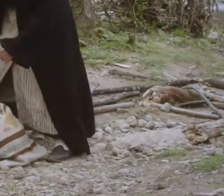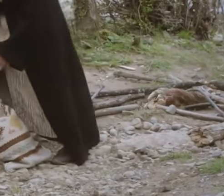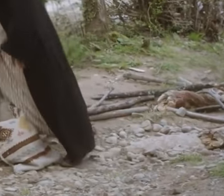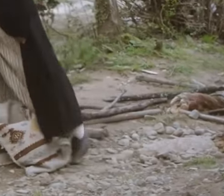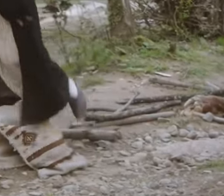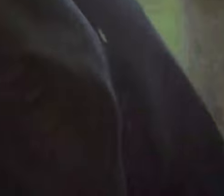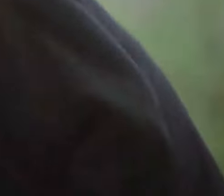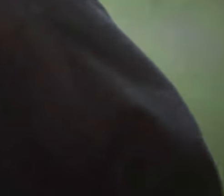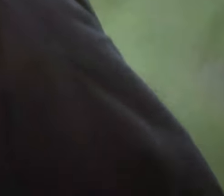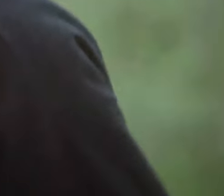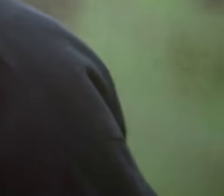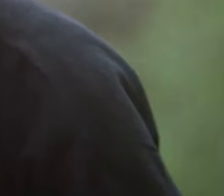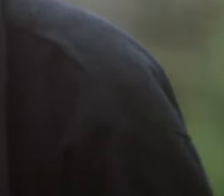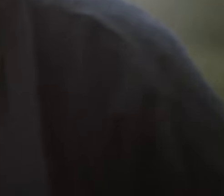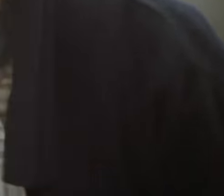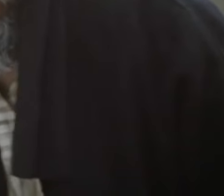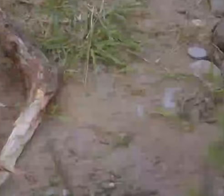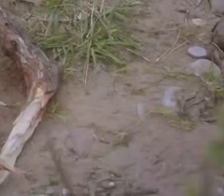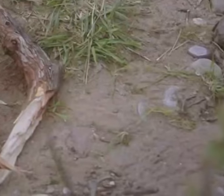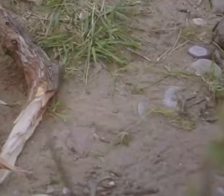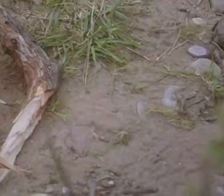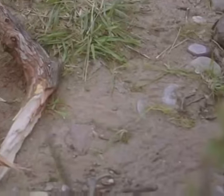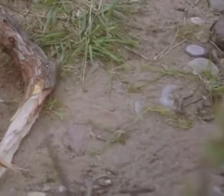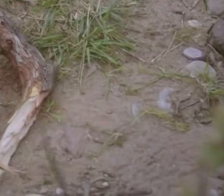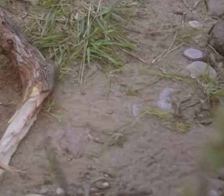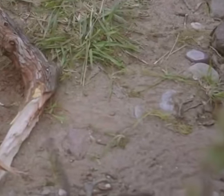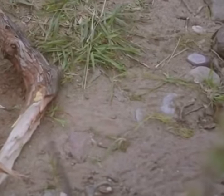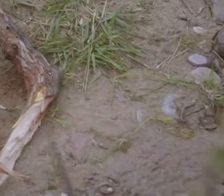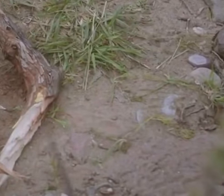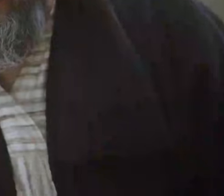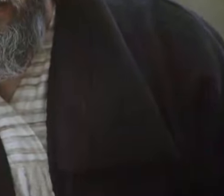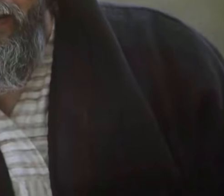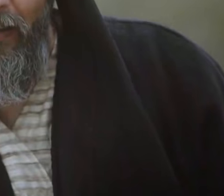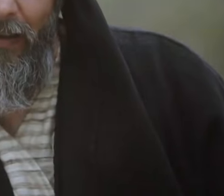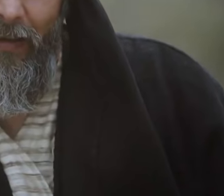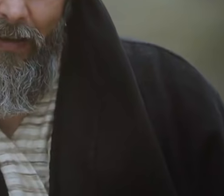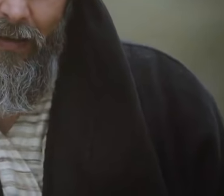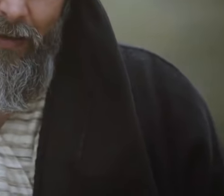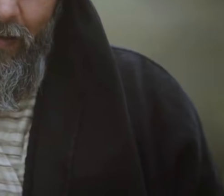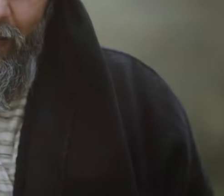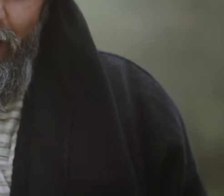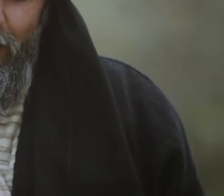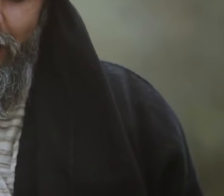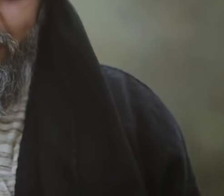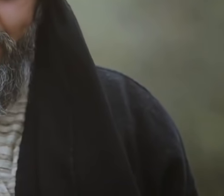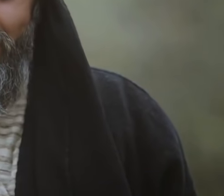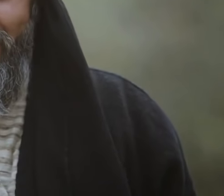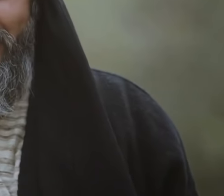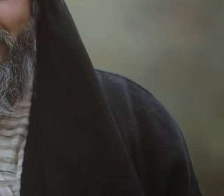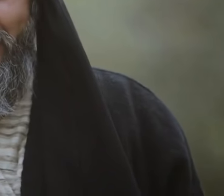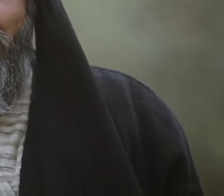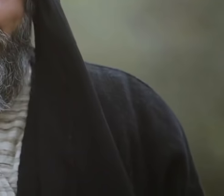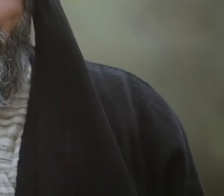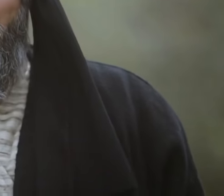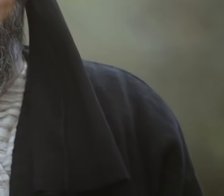Heybenin başından ayrılıp doğruldu. Taş kum zeminde diğer odunlardan ayrı duran iki eğri dala takıldı gözü.